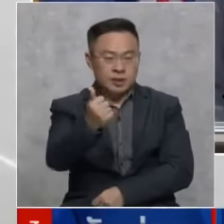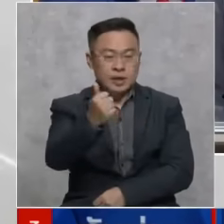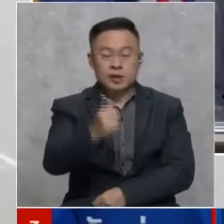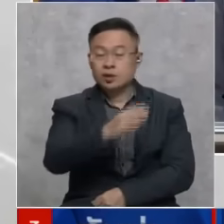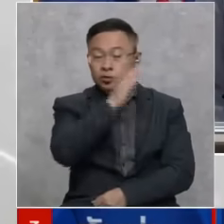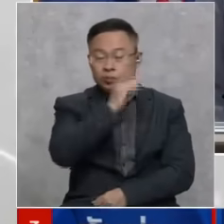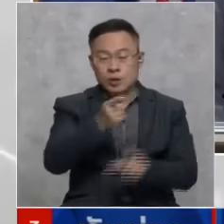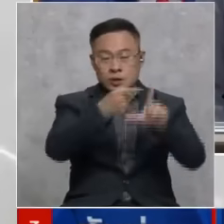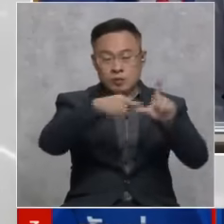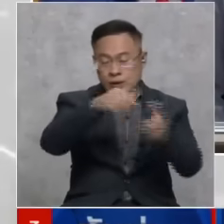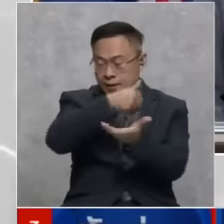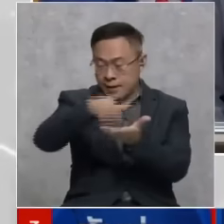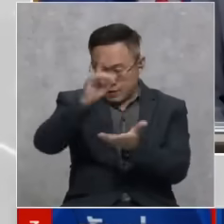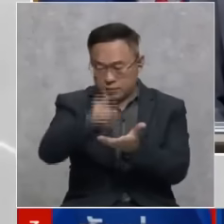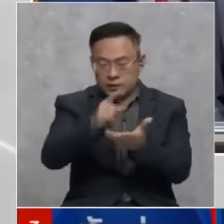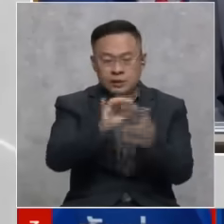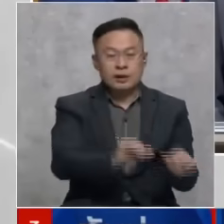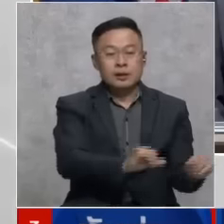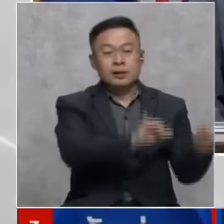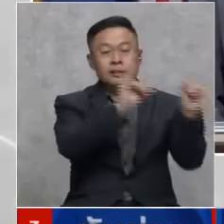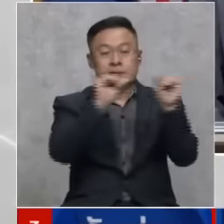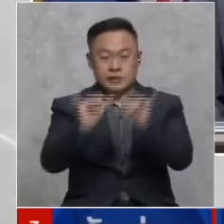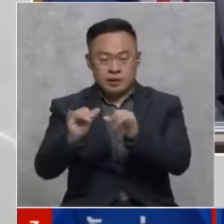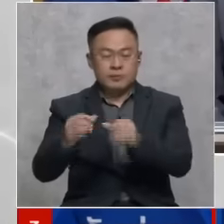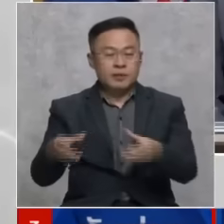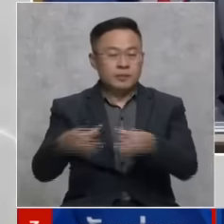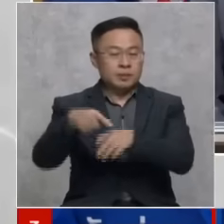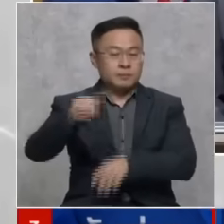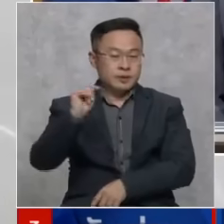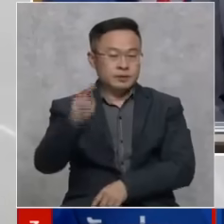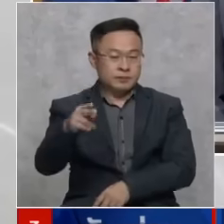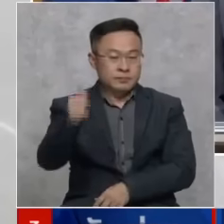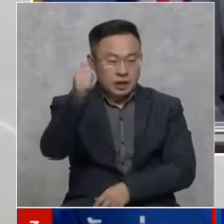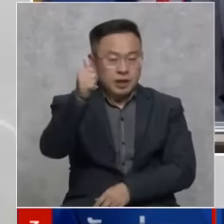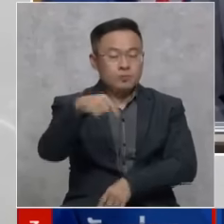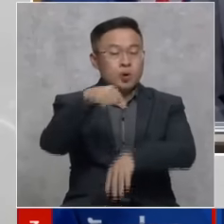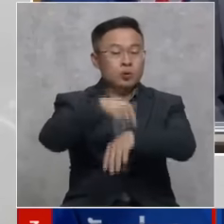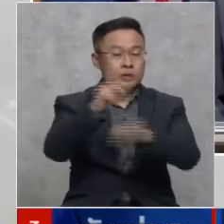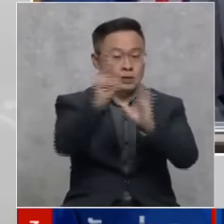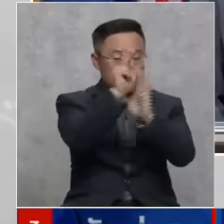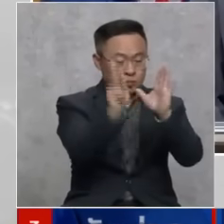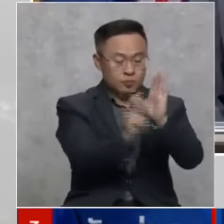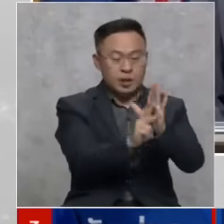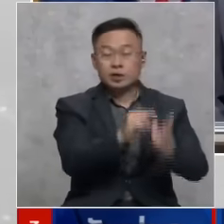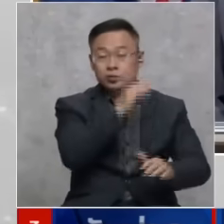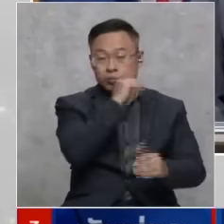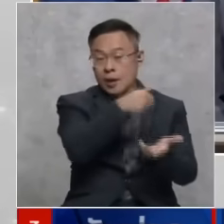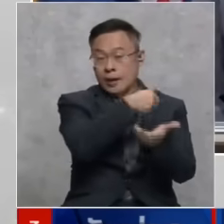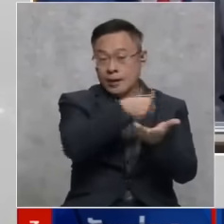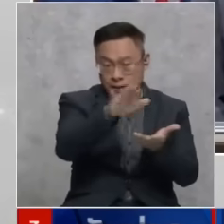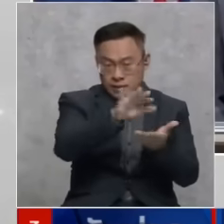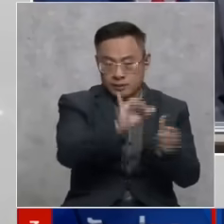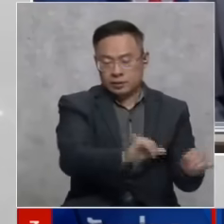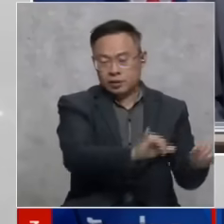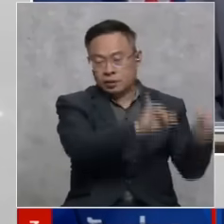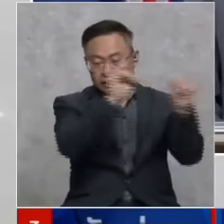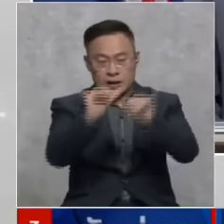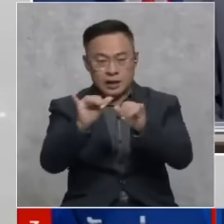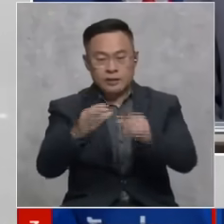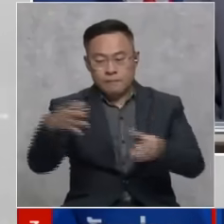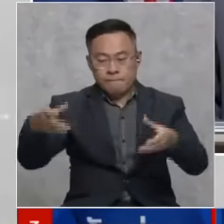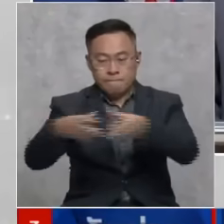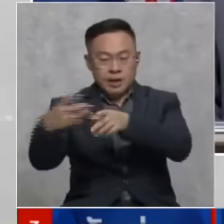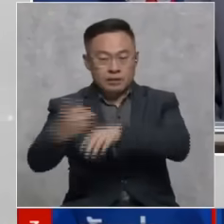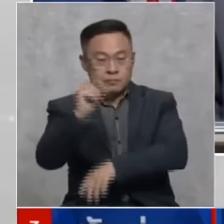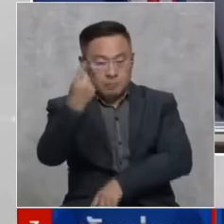ถูกขับออกจากพรรคก้าวไกลจะมีเวลา30วันนะคะ ค่ะ ช่วงจังหวะ30วันนี่แหละค่ะเป็นจังหวะในการตัดสินใจหาสังกัด